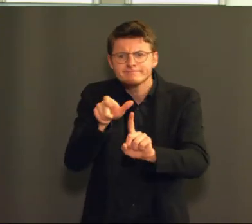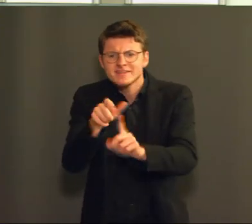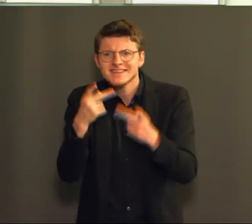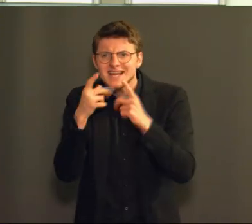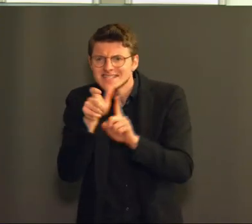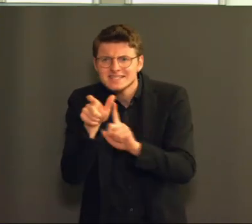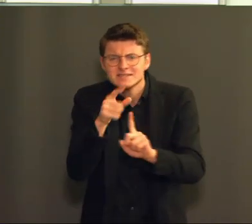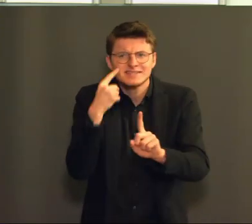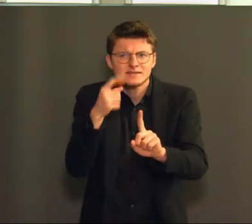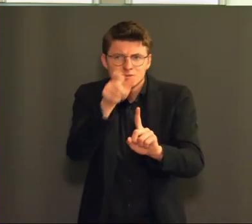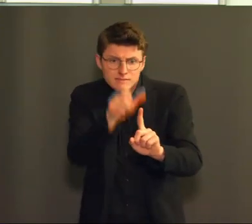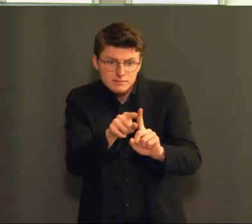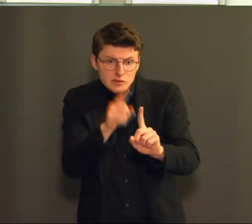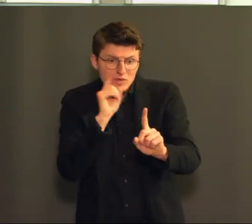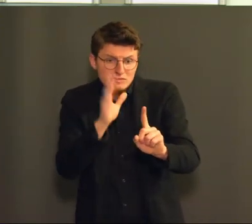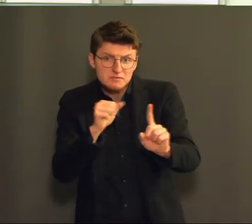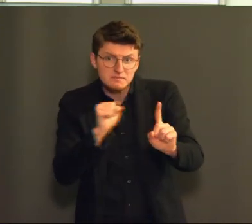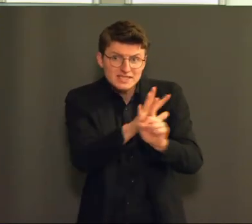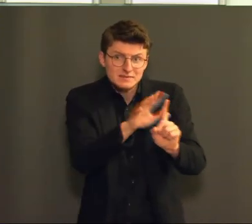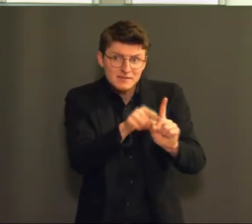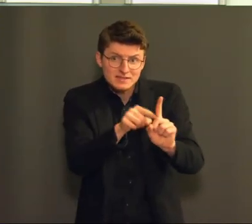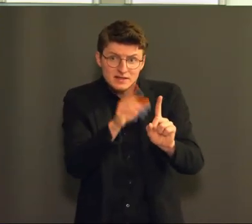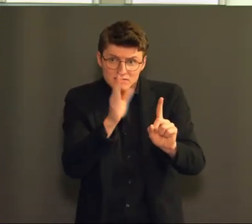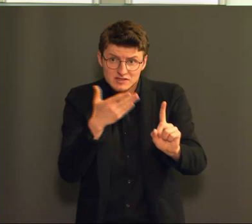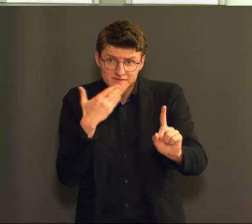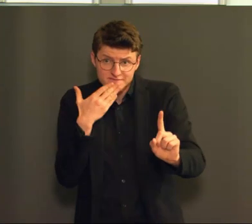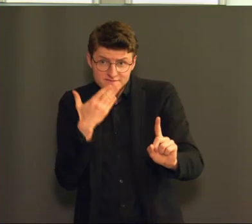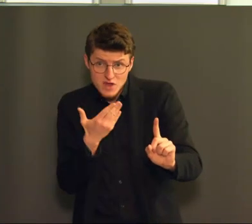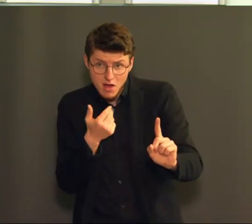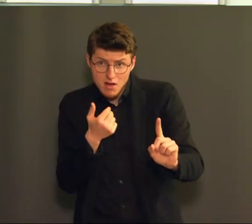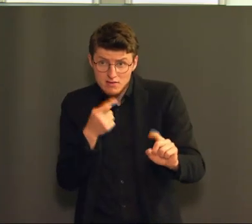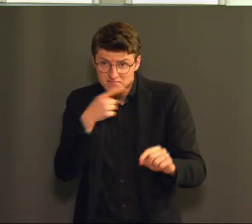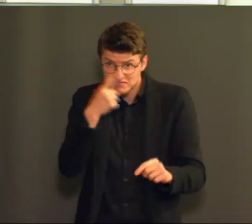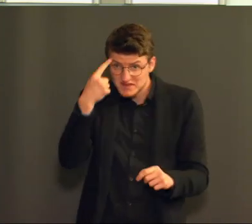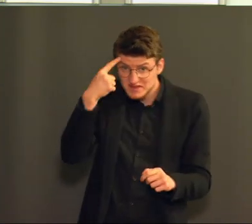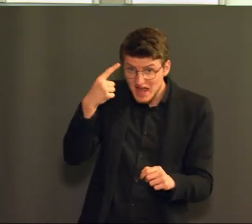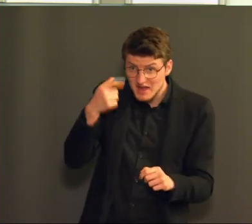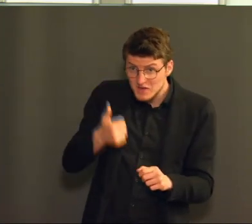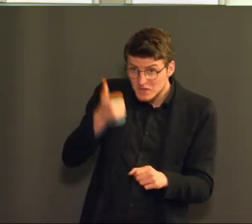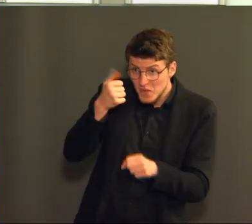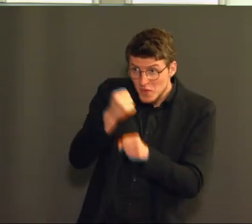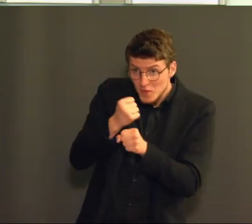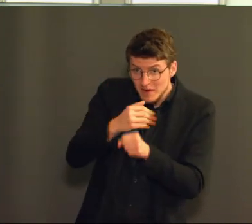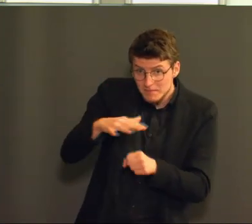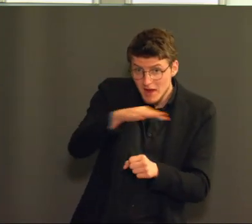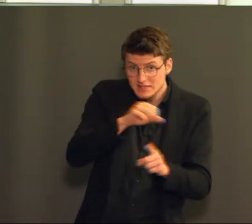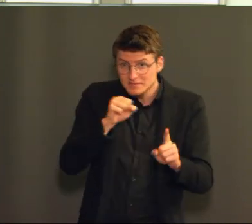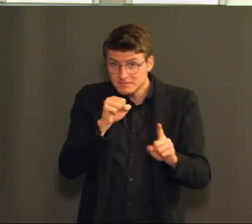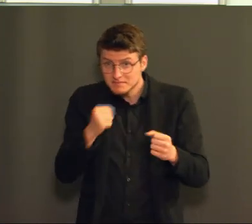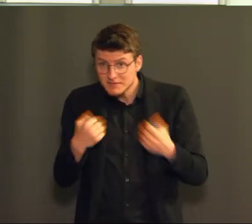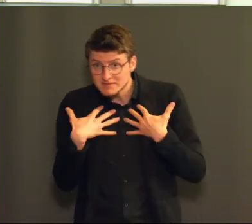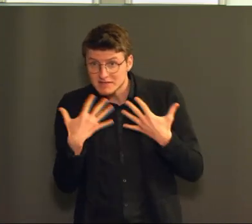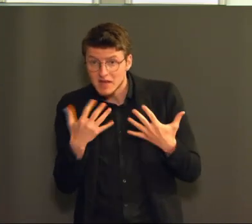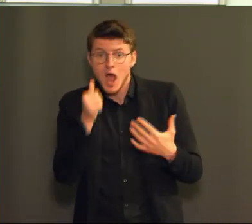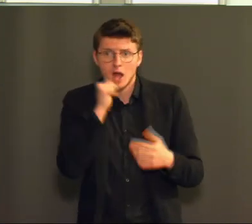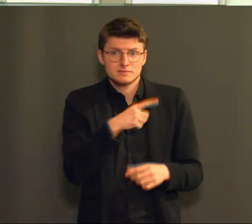indexgevallen gevraagd of ze COVID-19 tijdens het werk hebben opgelopen. En indien ja,